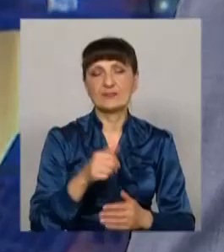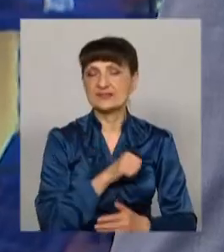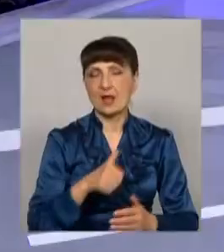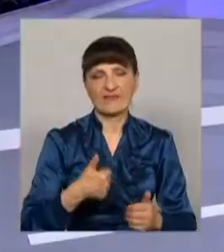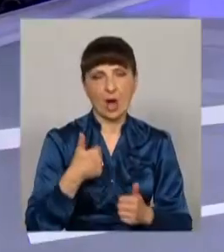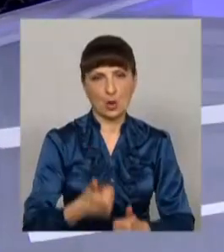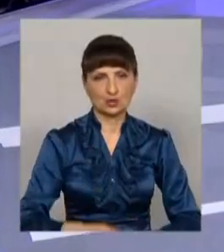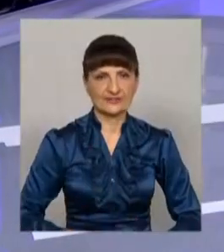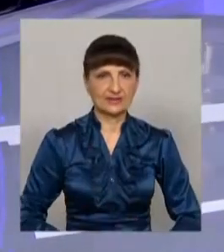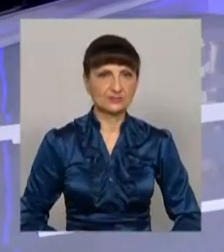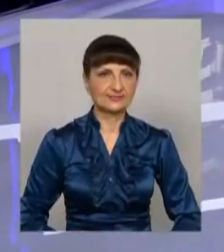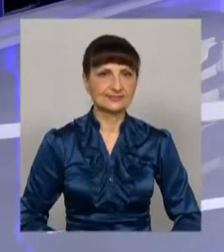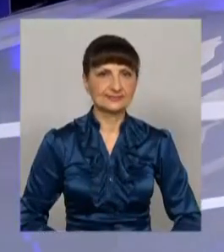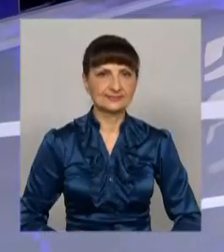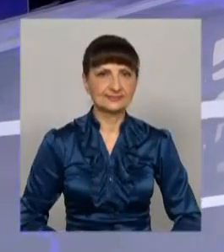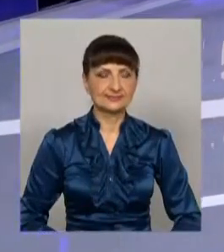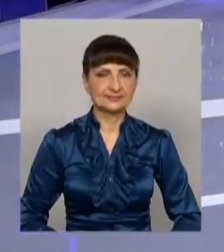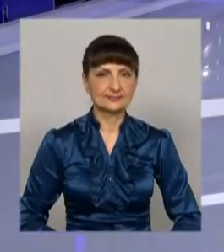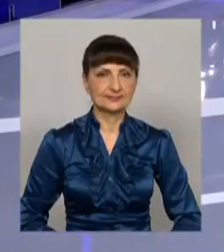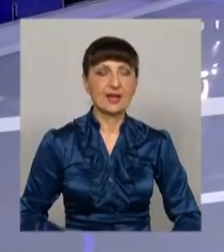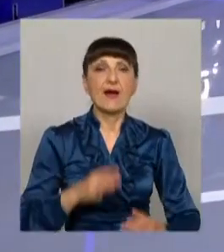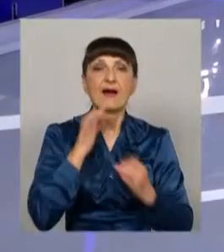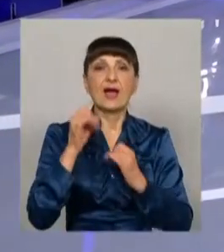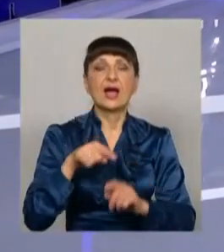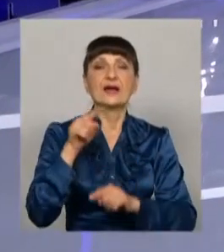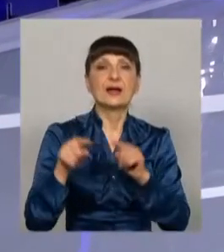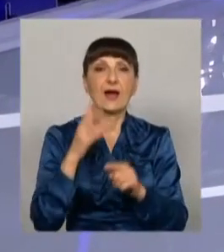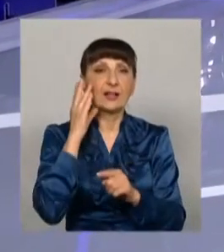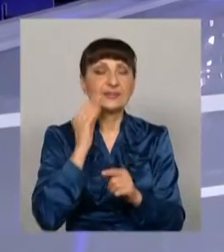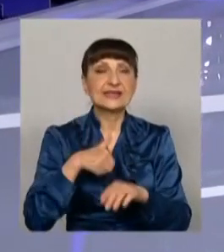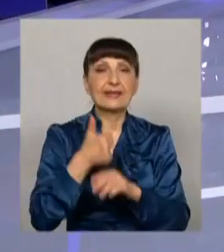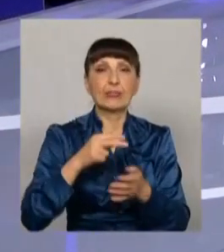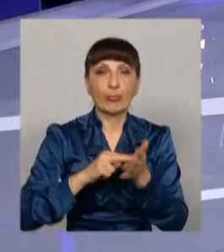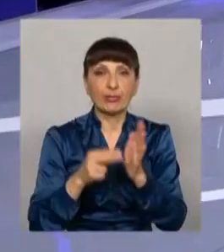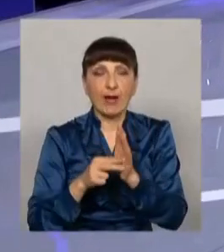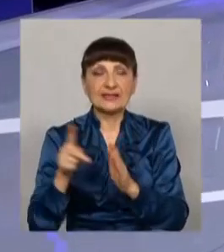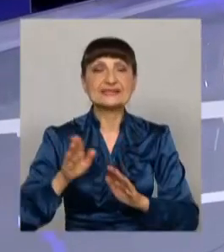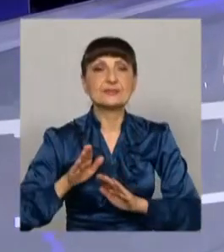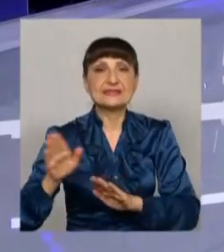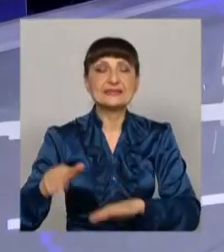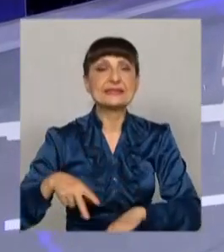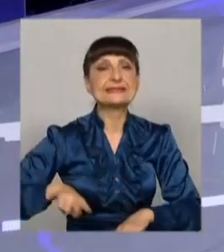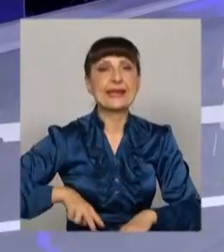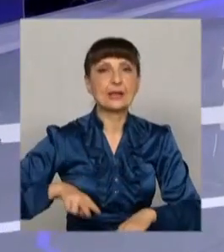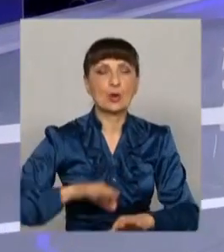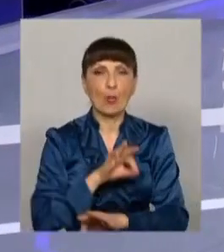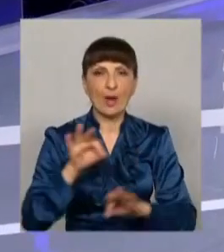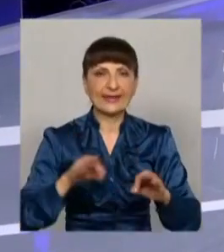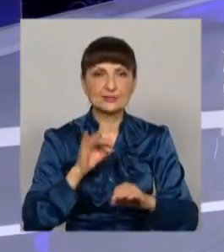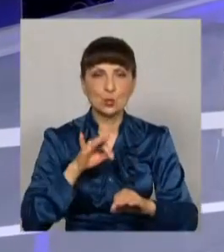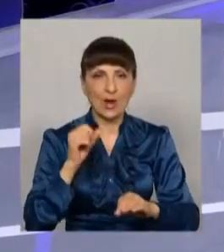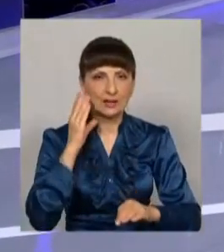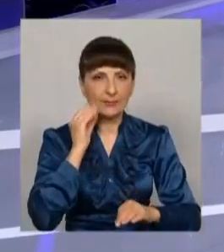наилучшего. А я напомню, что об алматинском генплане мы говорили с заместителем директора по архитектуре